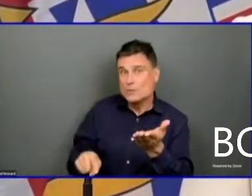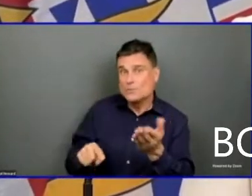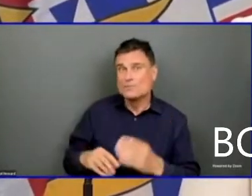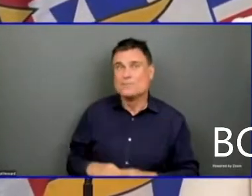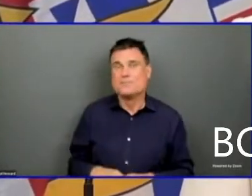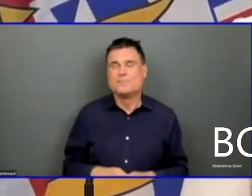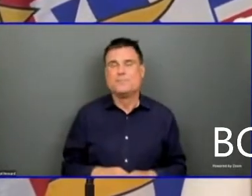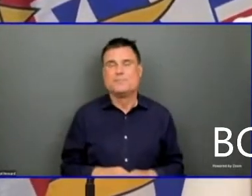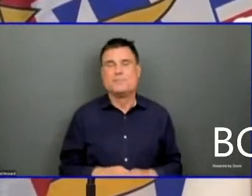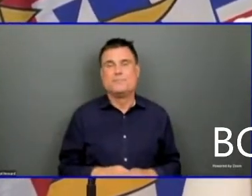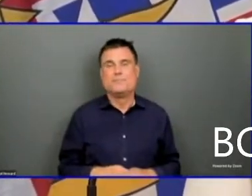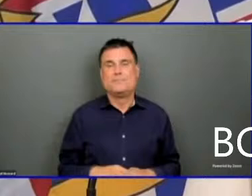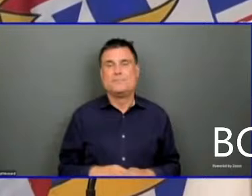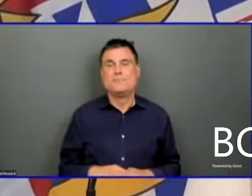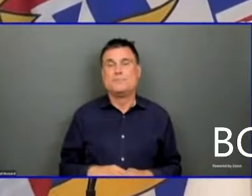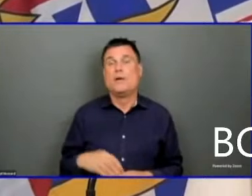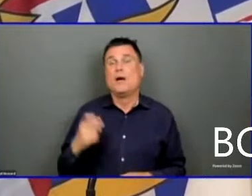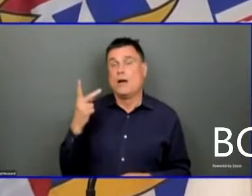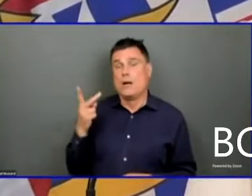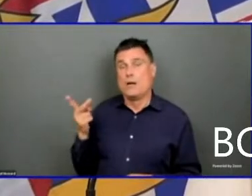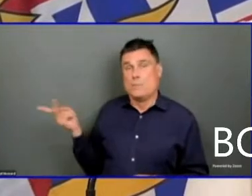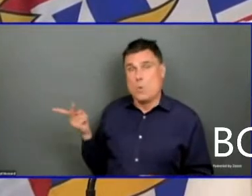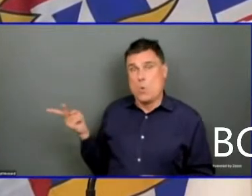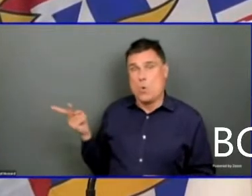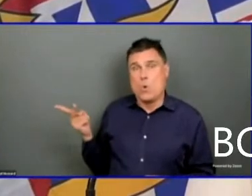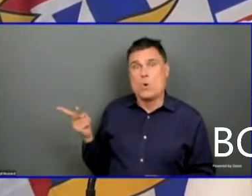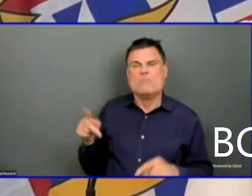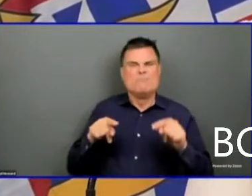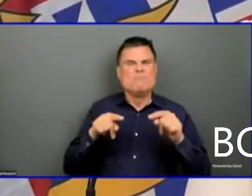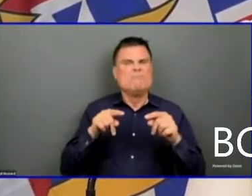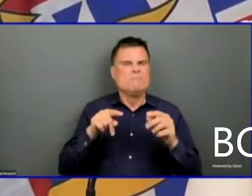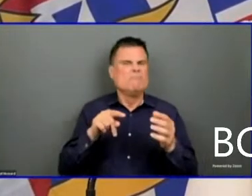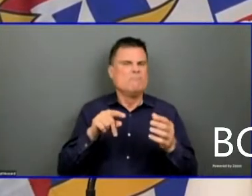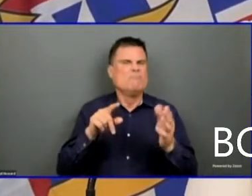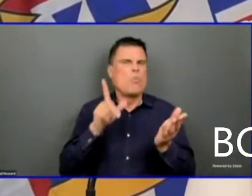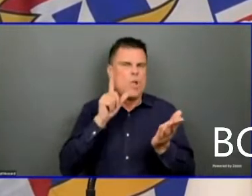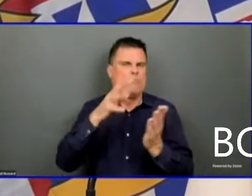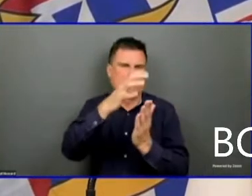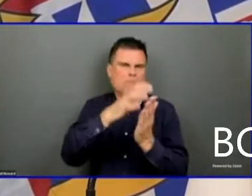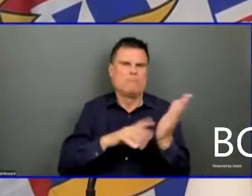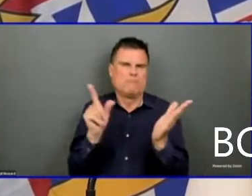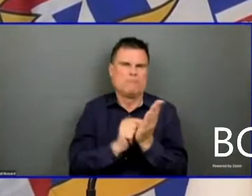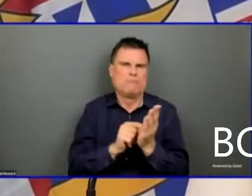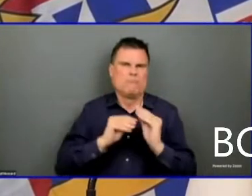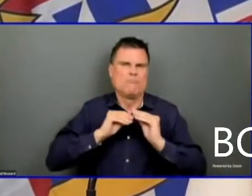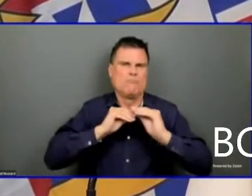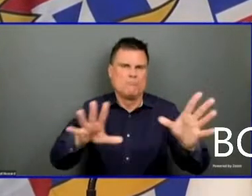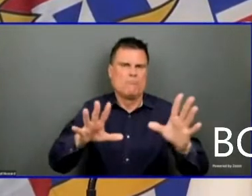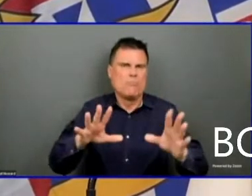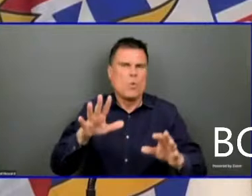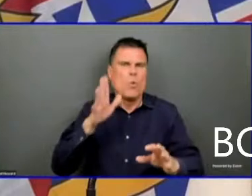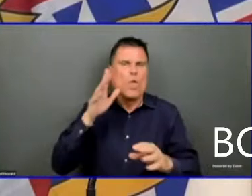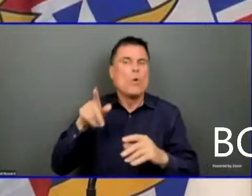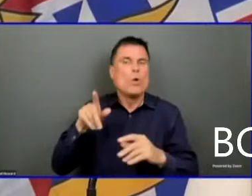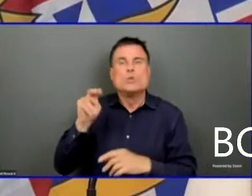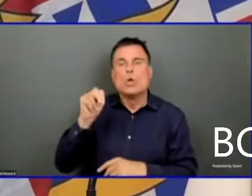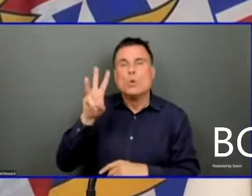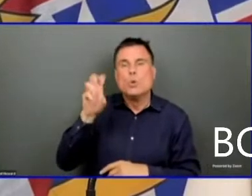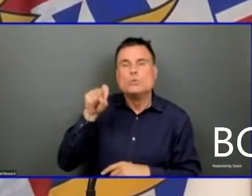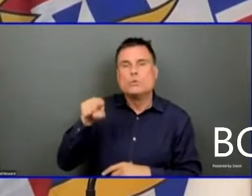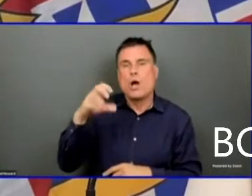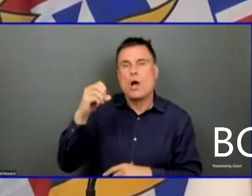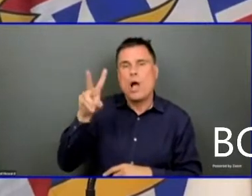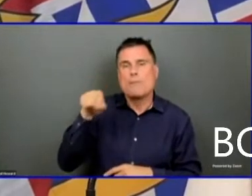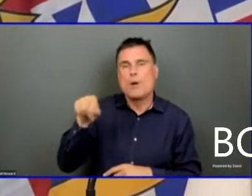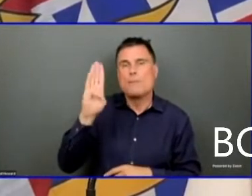the 确 latest 是 information 这 on 个不是谦 vaccinations, 虚的。 cases, 6 and 月7号我记 hospitalizations, which you 得 can find 他 at 说是363 news.gov.bc.ca. 接种， Final 到 question 了